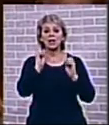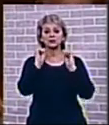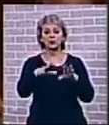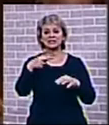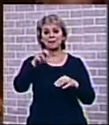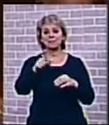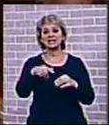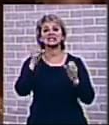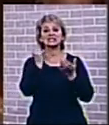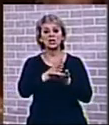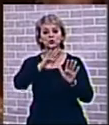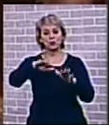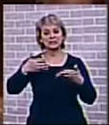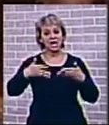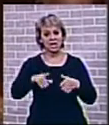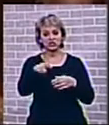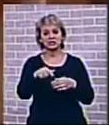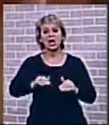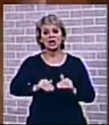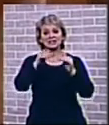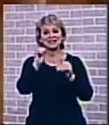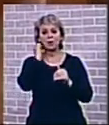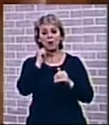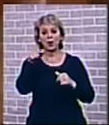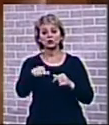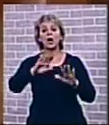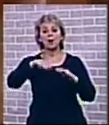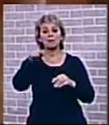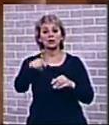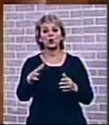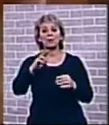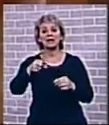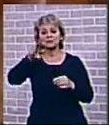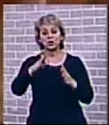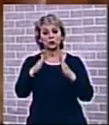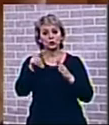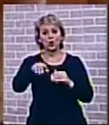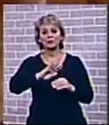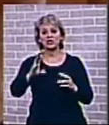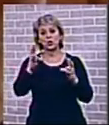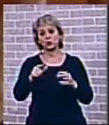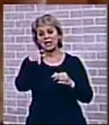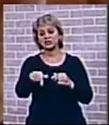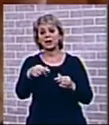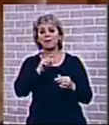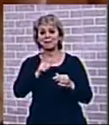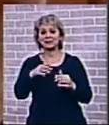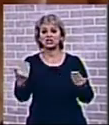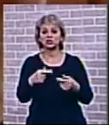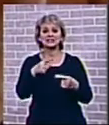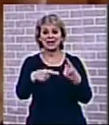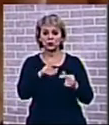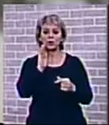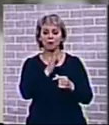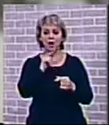бросила Петю почти сразу после рождения. Растила его бабушка. А потом приют и несколько неудачных попыток пожить с родной